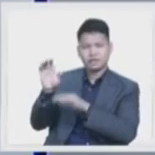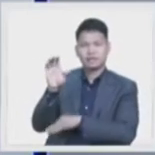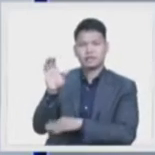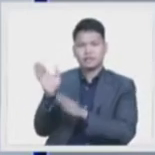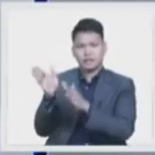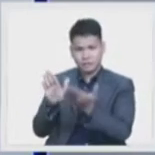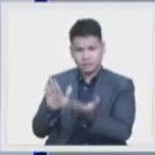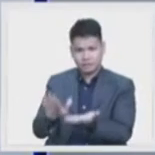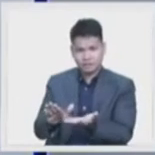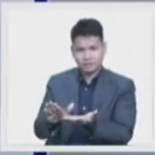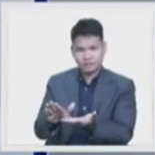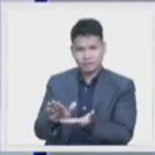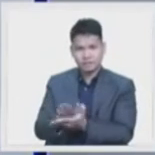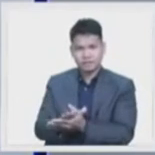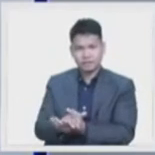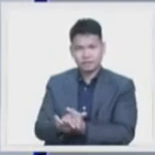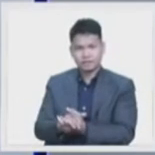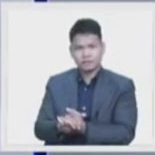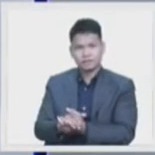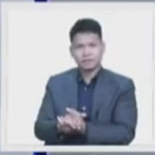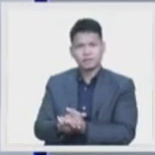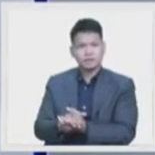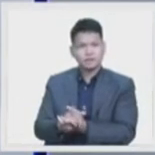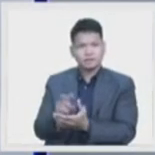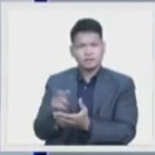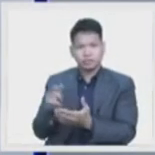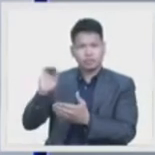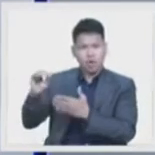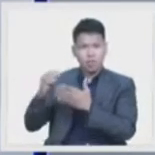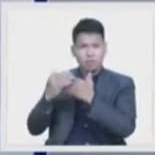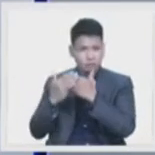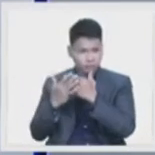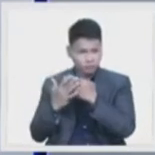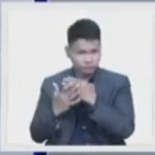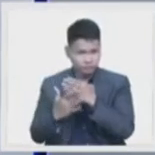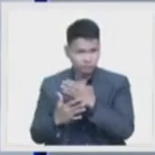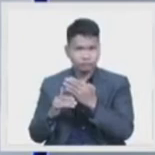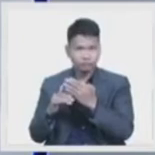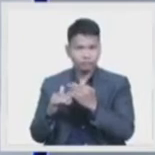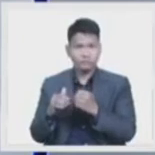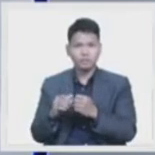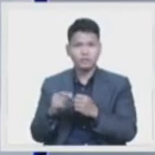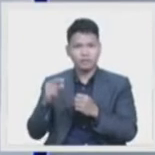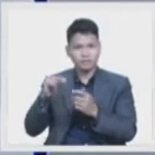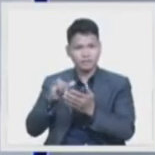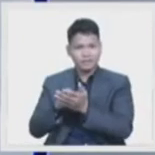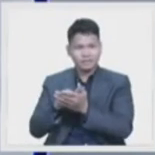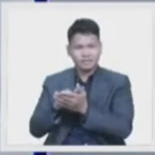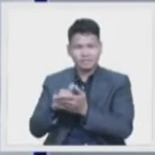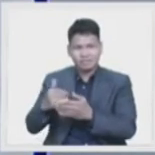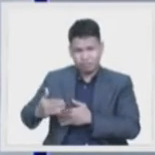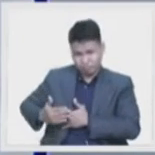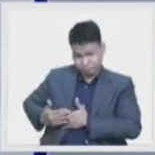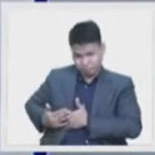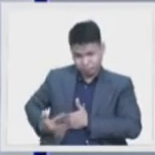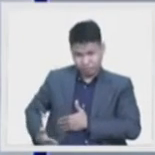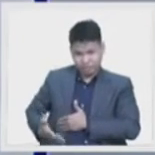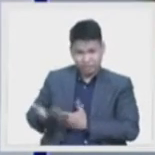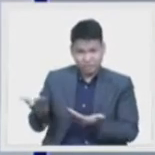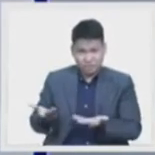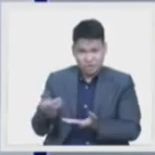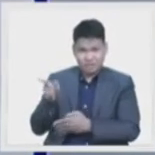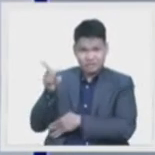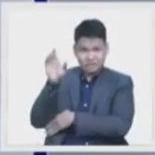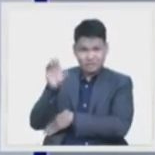mudawat sa iyang dugo nga iyang gipaula dito sa Kalbaryo sa cross. Mga kaigilaan, what